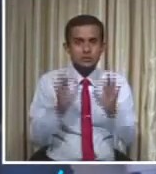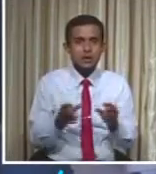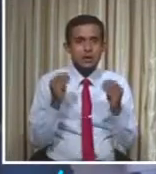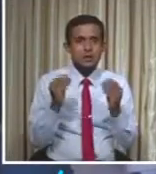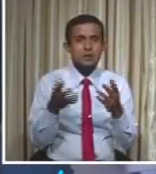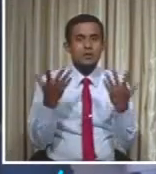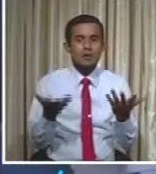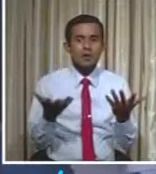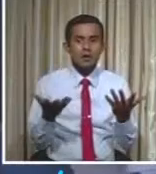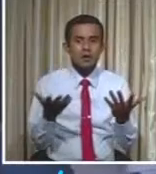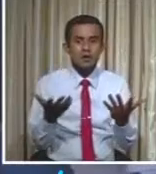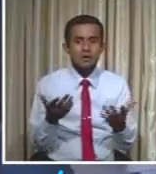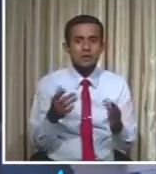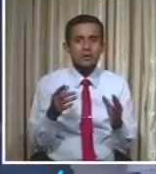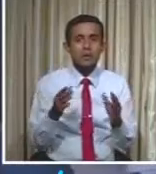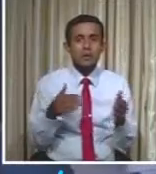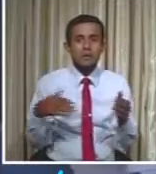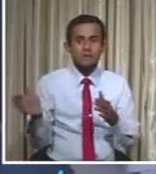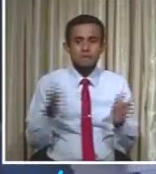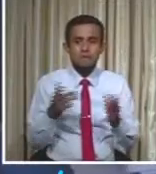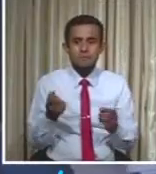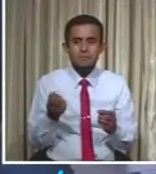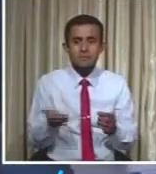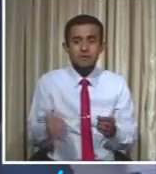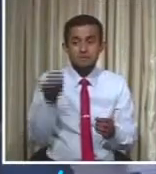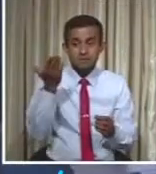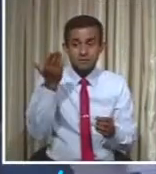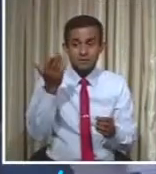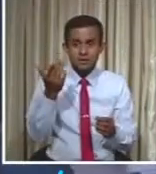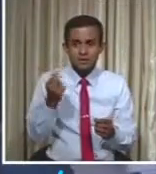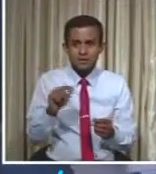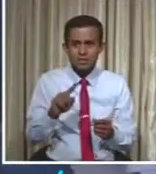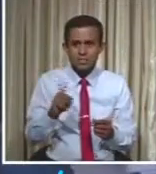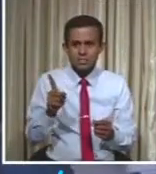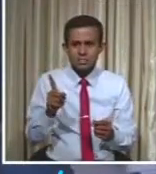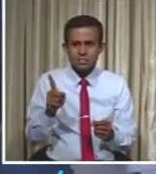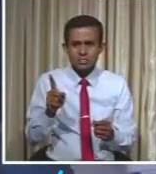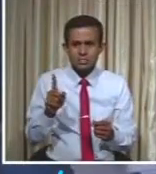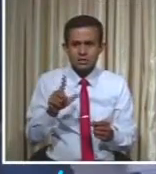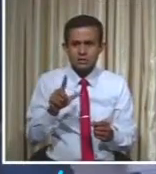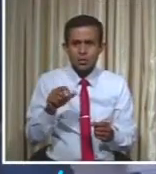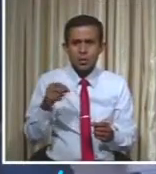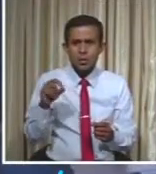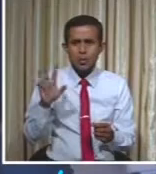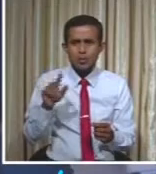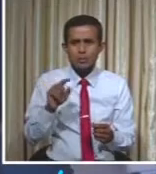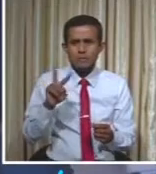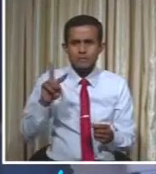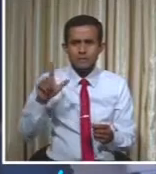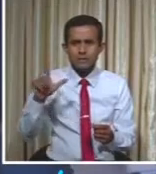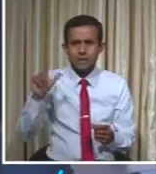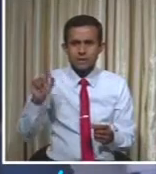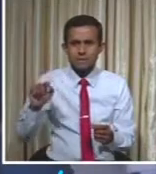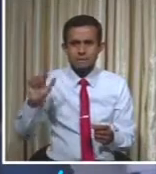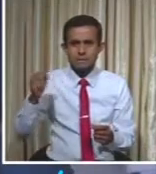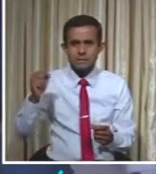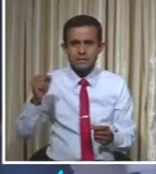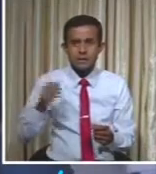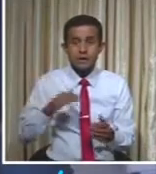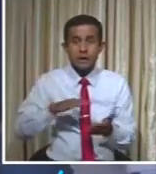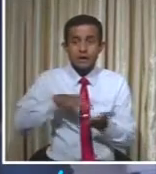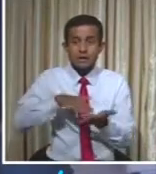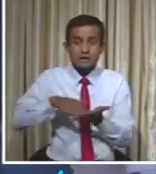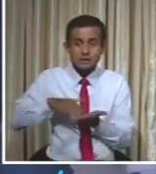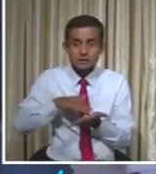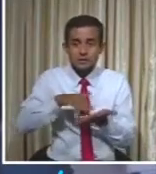නැහැ දැන් මේ පිටි ගණන් ගියා රුපියල් 10 කිනු 17යි 50යි කිනු 27යි 50කින් ඒ නිසා අද රොටියක් කා ගන්න